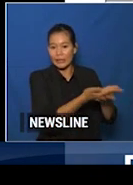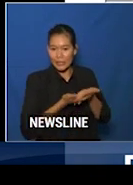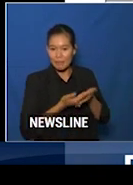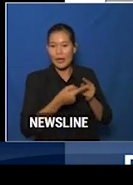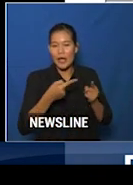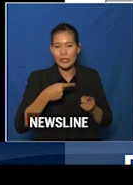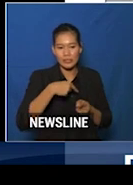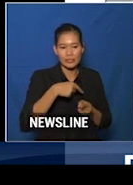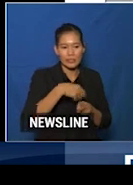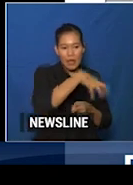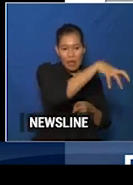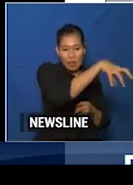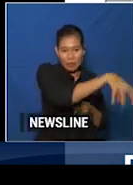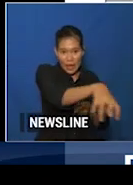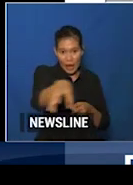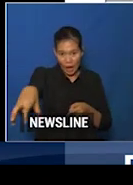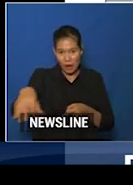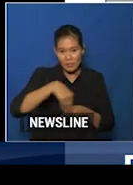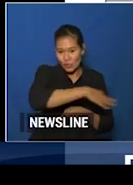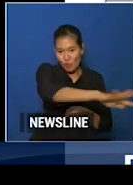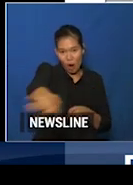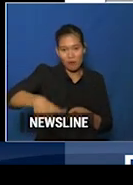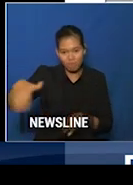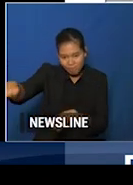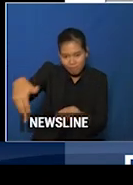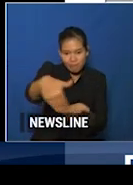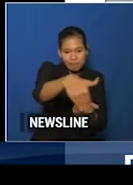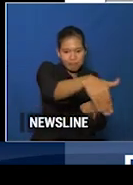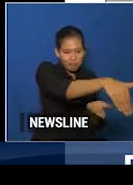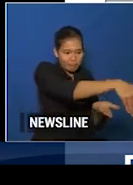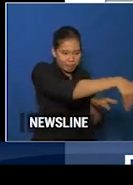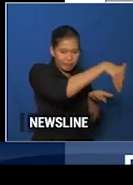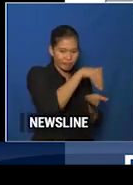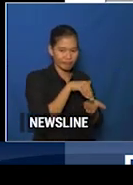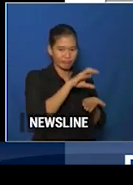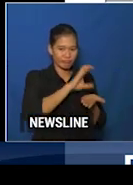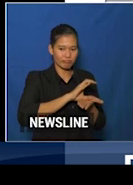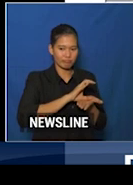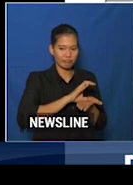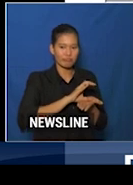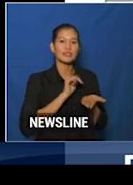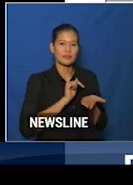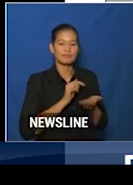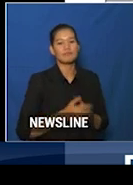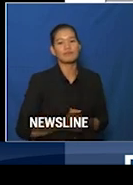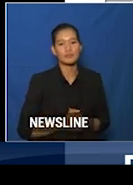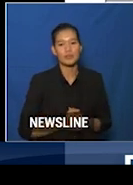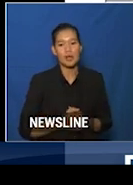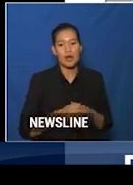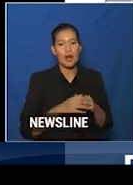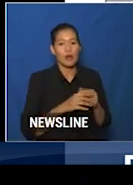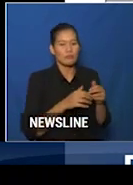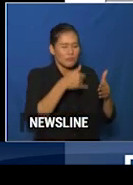keseluruhan pergerakan data yang kita dapatkan di hari ini secara rinci bisa